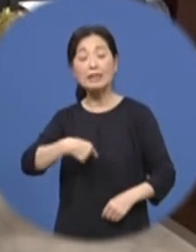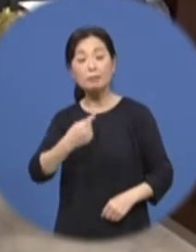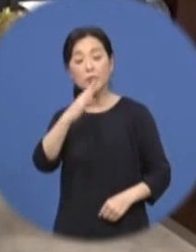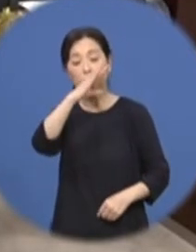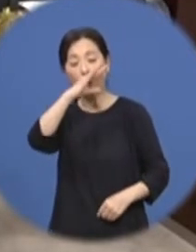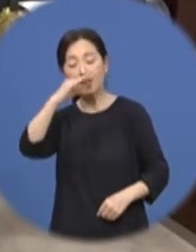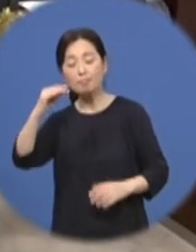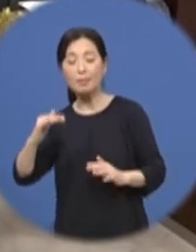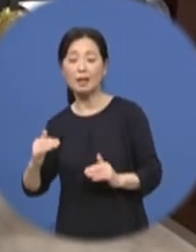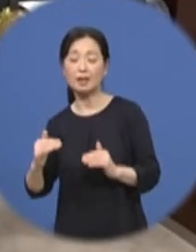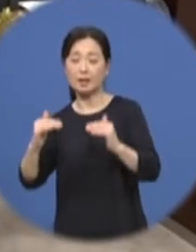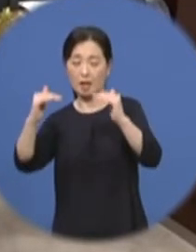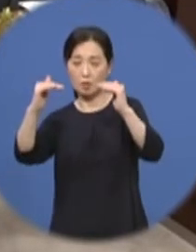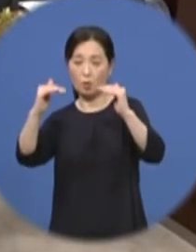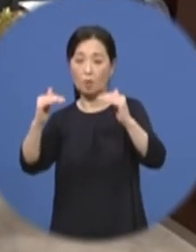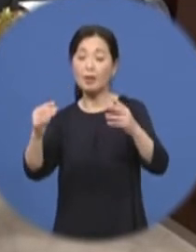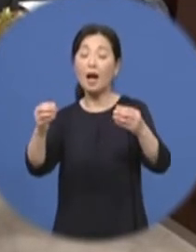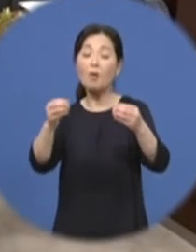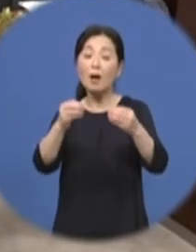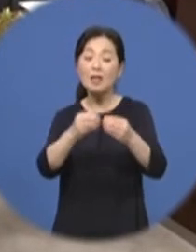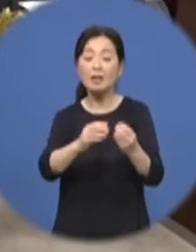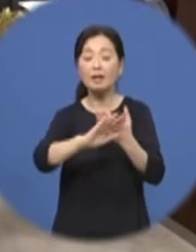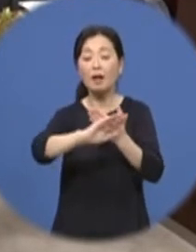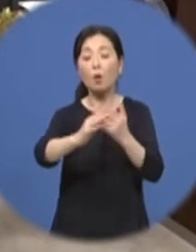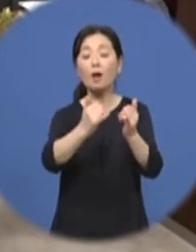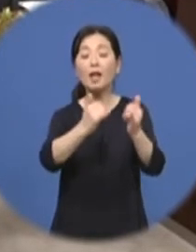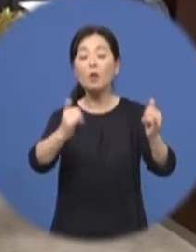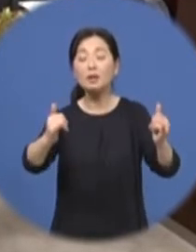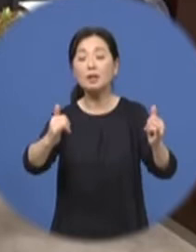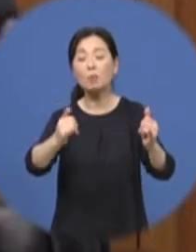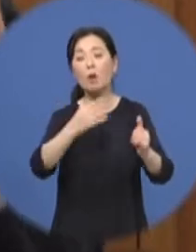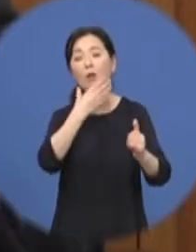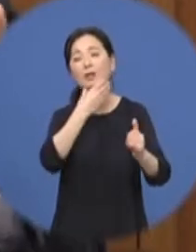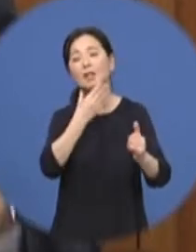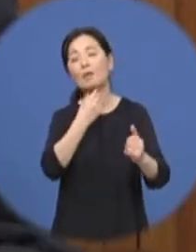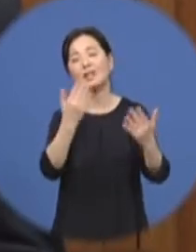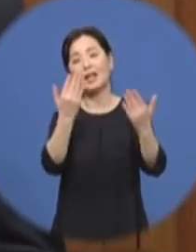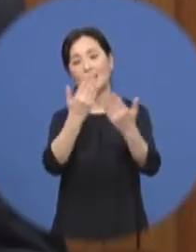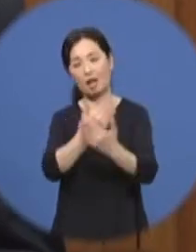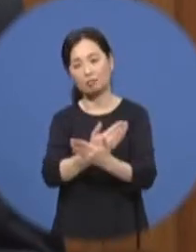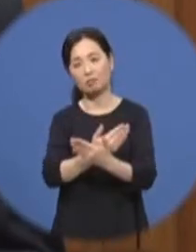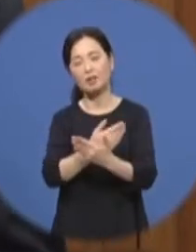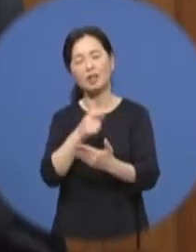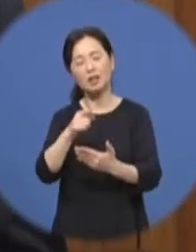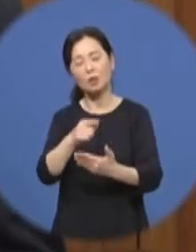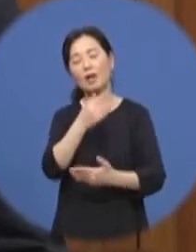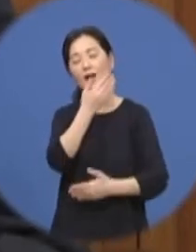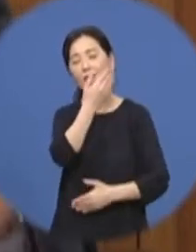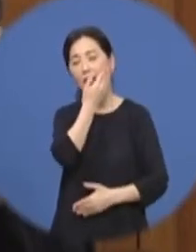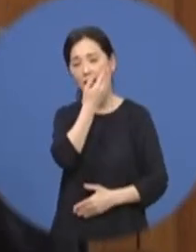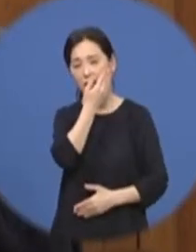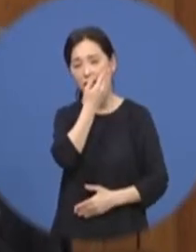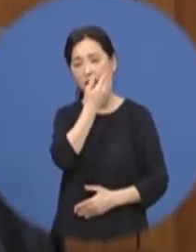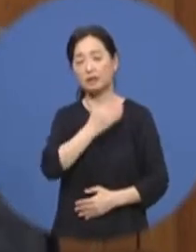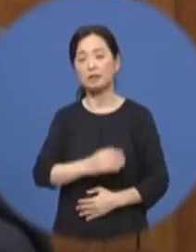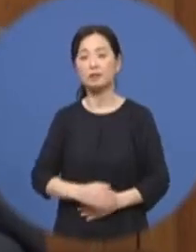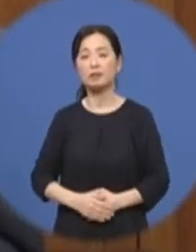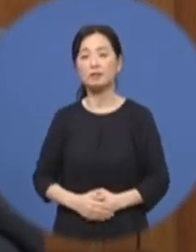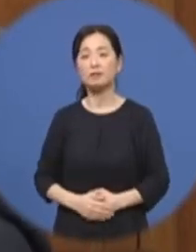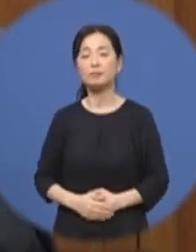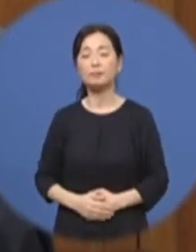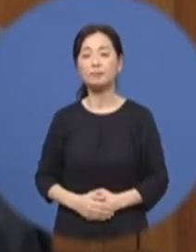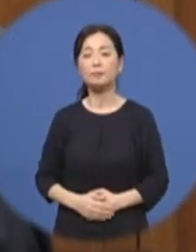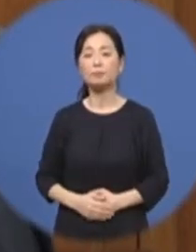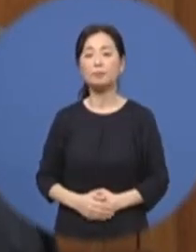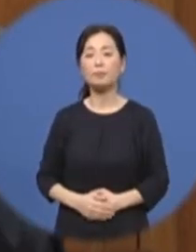していくとともに、その他の人も幸せにしていくようなものを作り上げていかないといけないですよね。でそういうこと